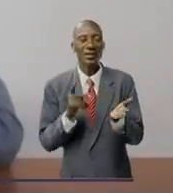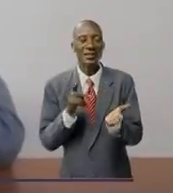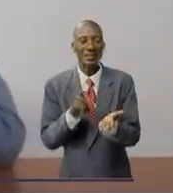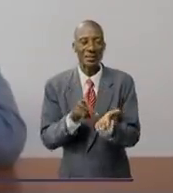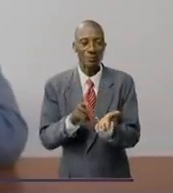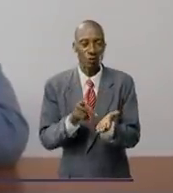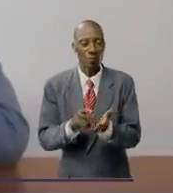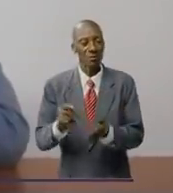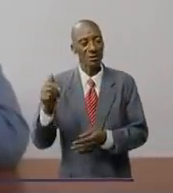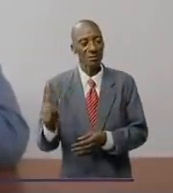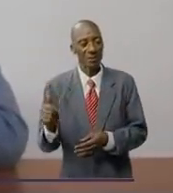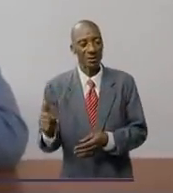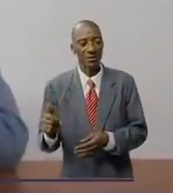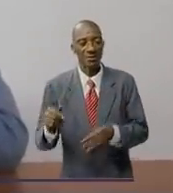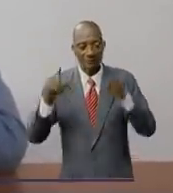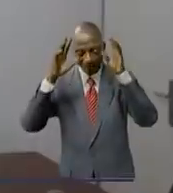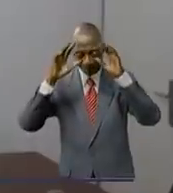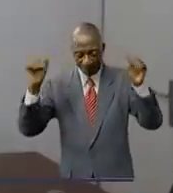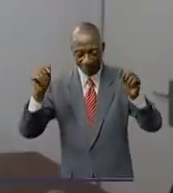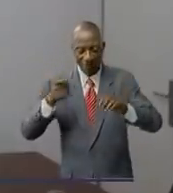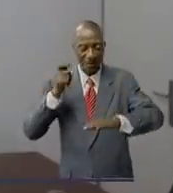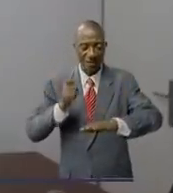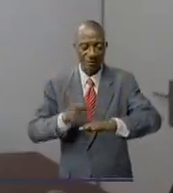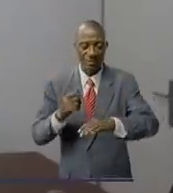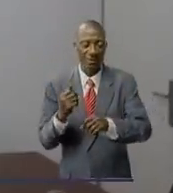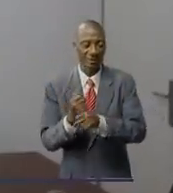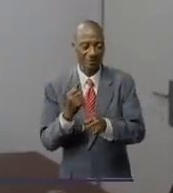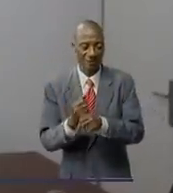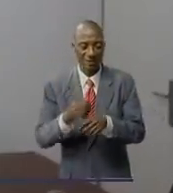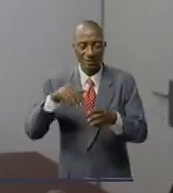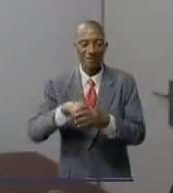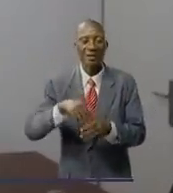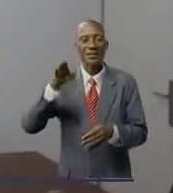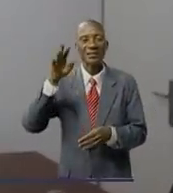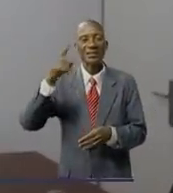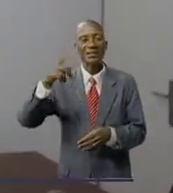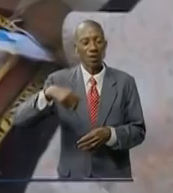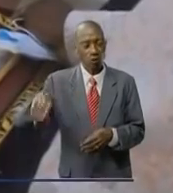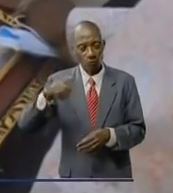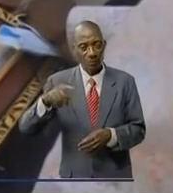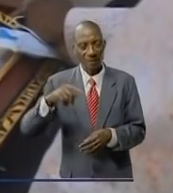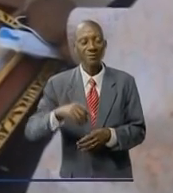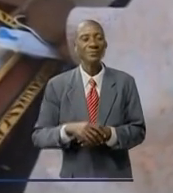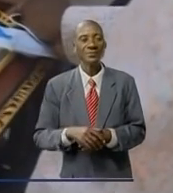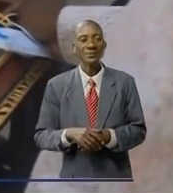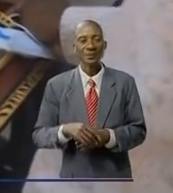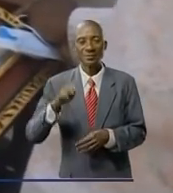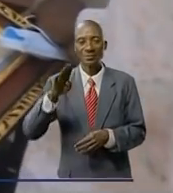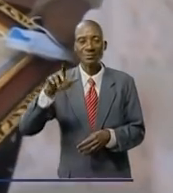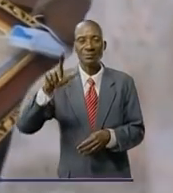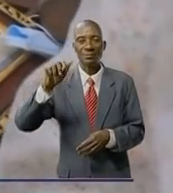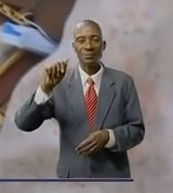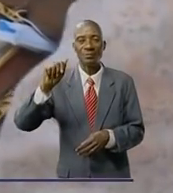de mérite au président du tribunal des travail, Kinshasa-Gombe, Guy Blaise Kasakana. Ce dernier s'est dit